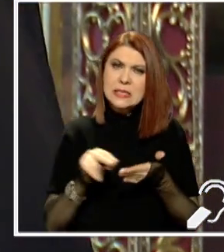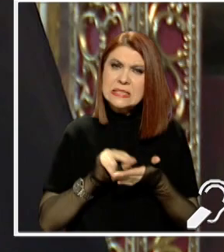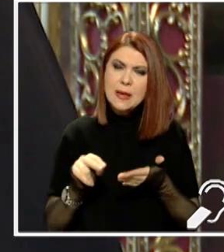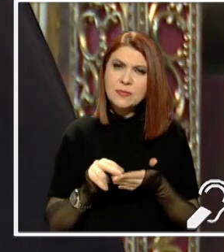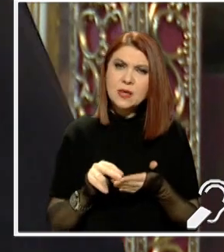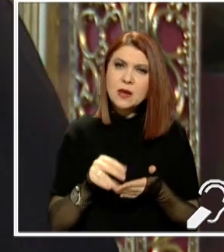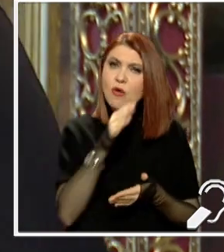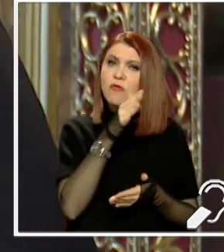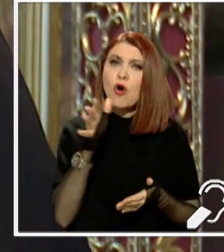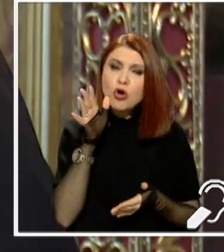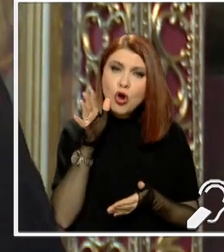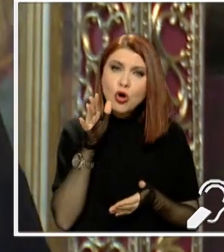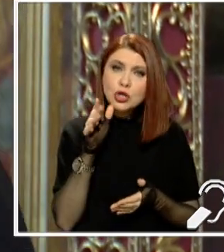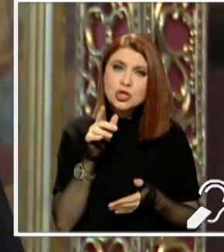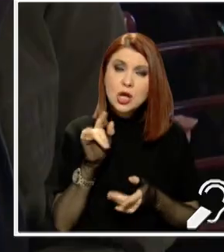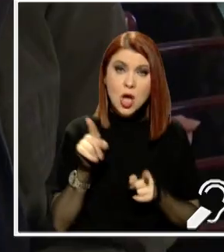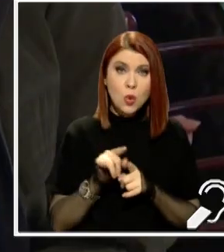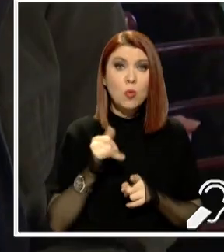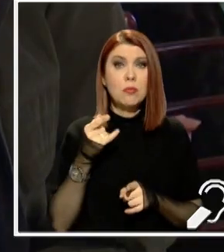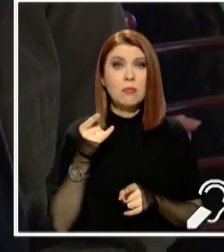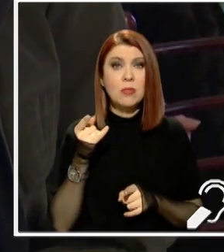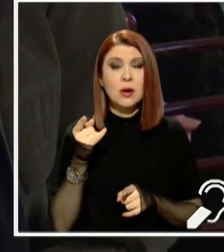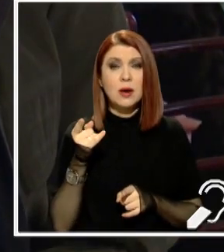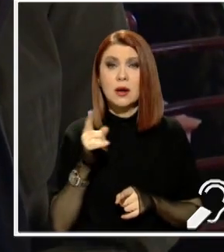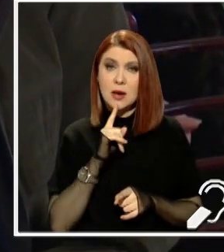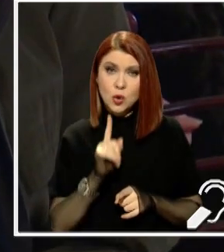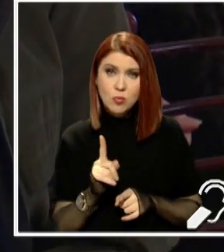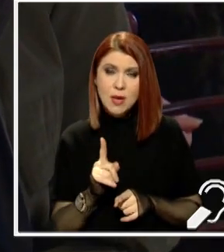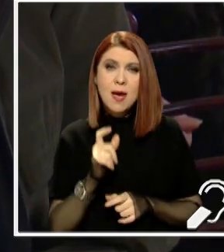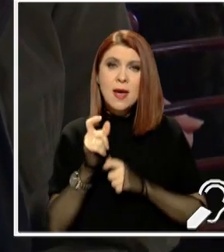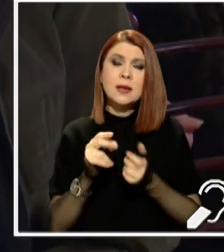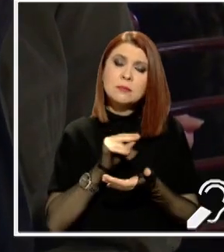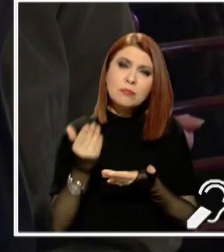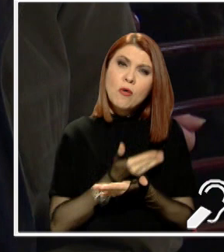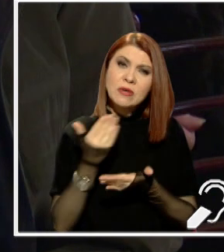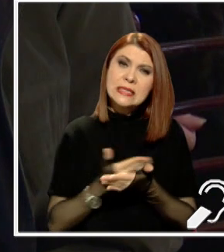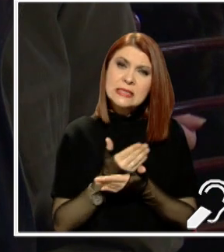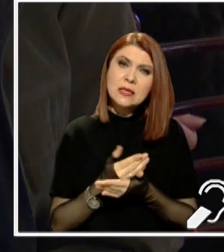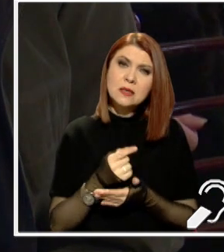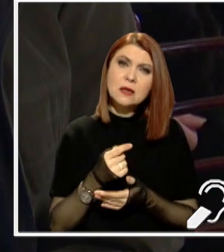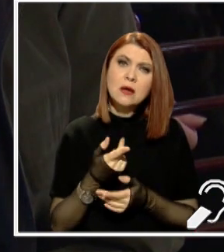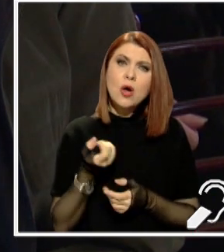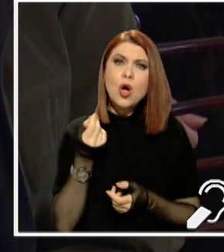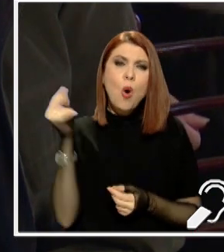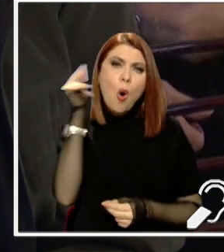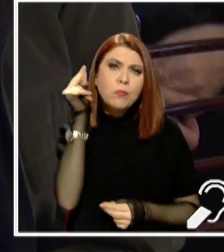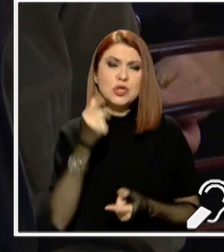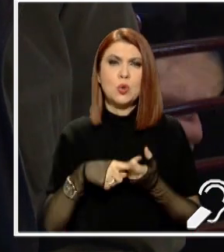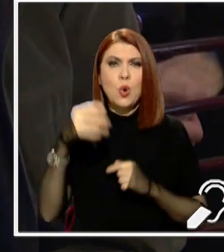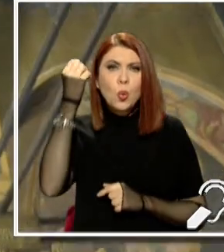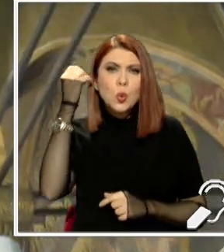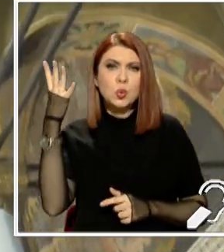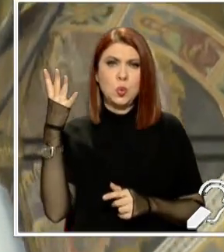însemnări etnografice, cum chiar cuviosul Anatolie le numea, descriind moravurile, starea